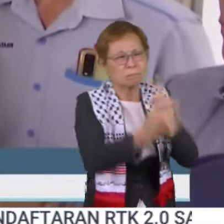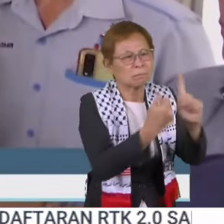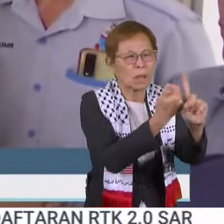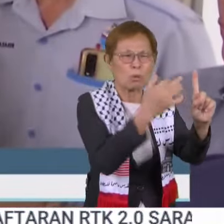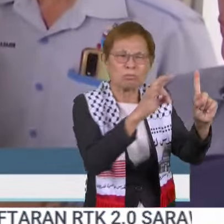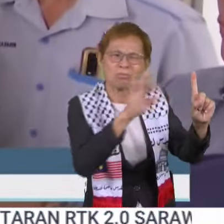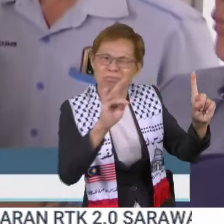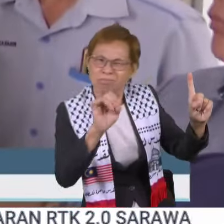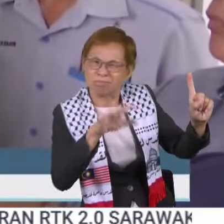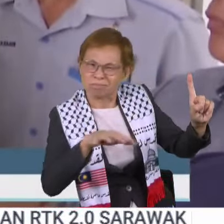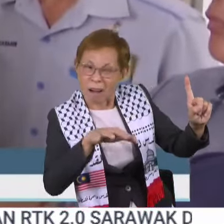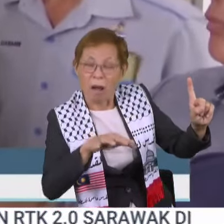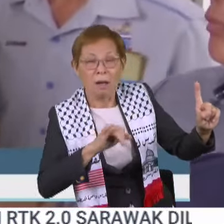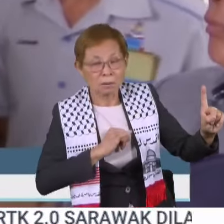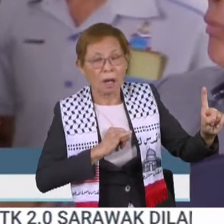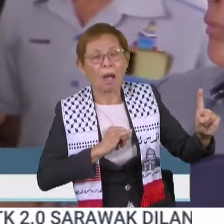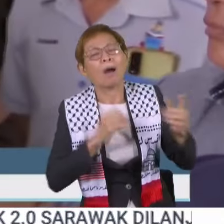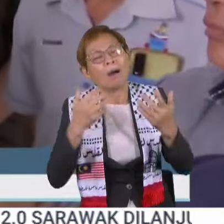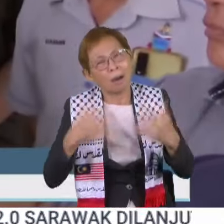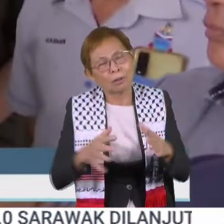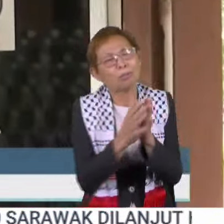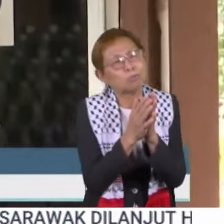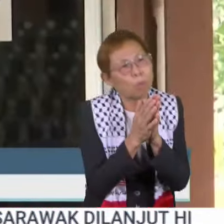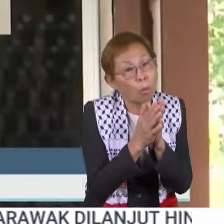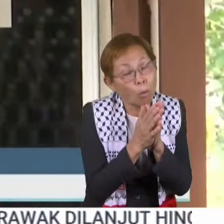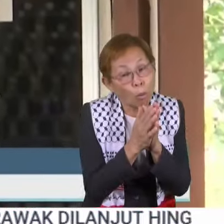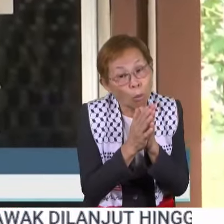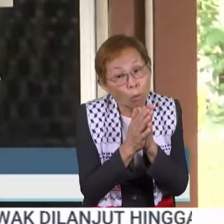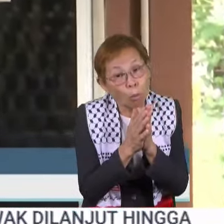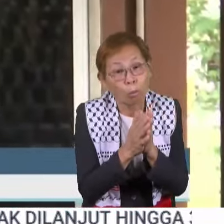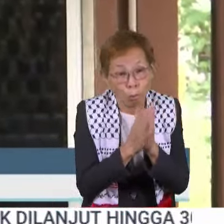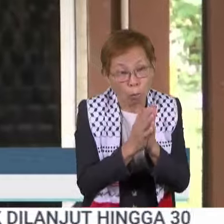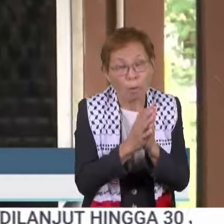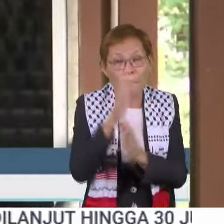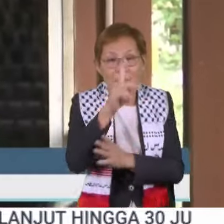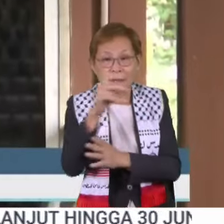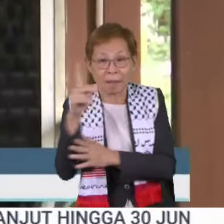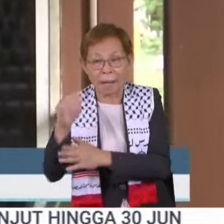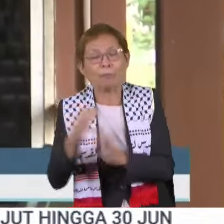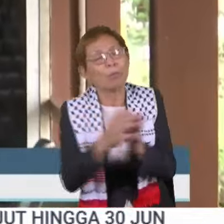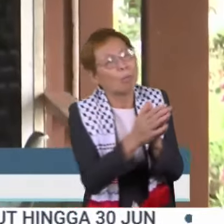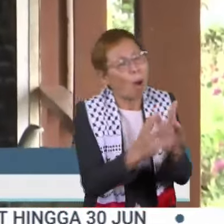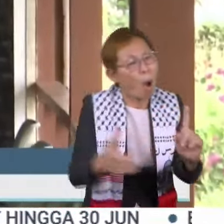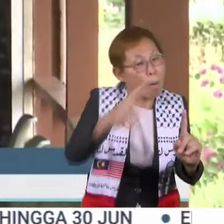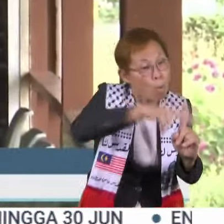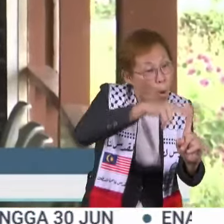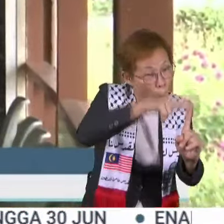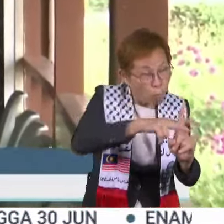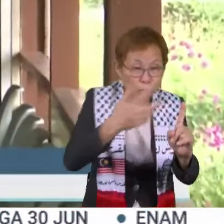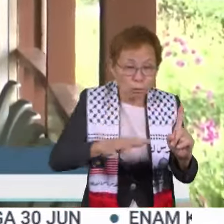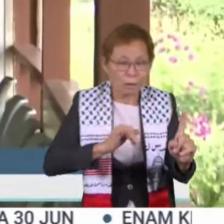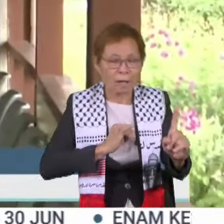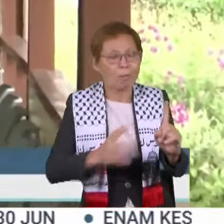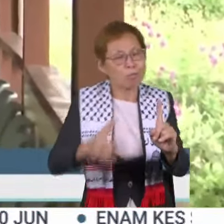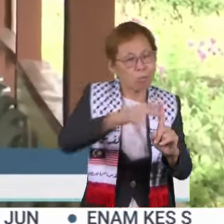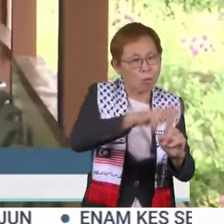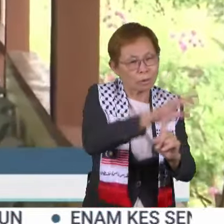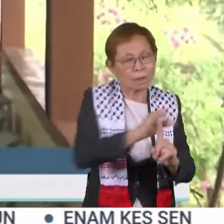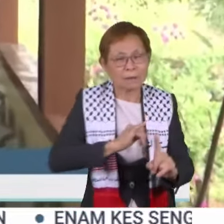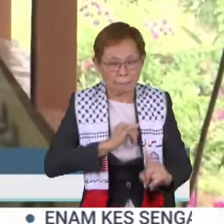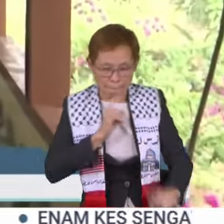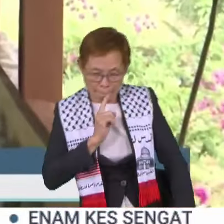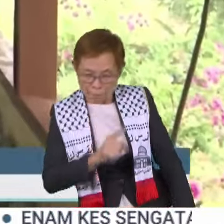70-an jadi saya ada mohon ee dengan Kementerian kesihatan Malaysia dan saya juga